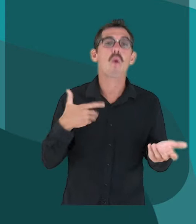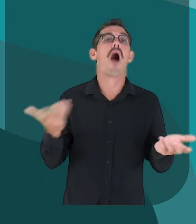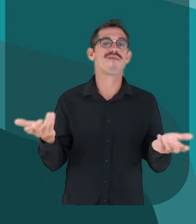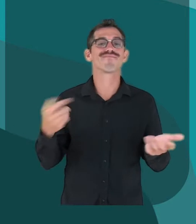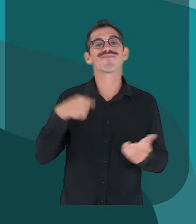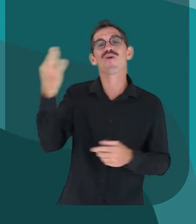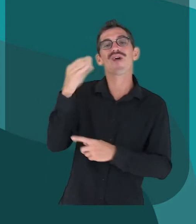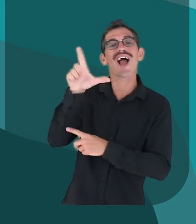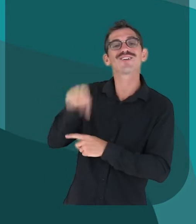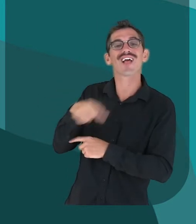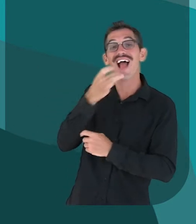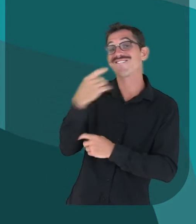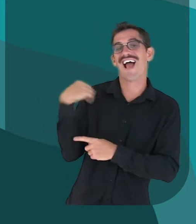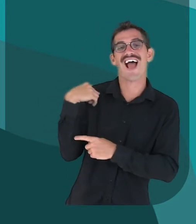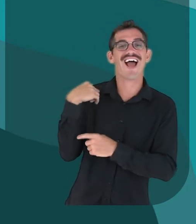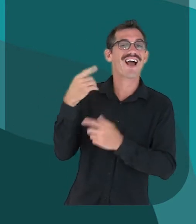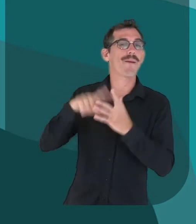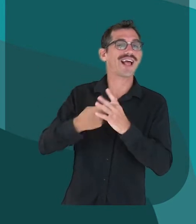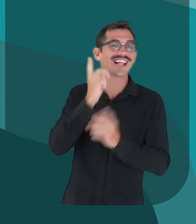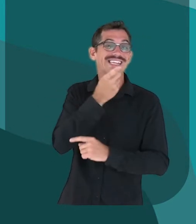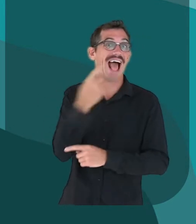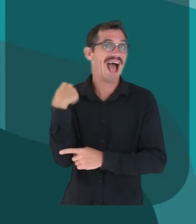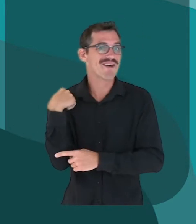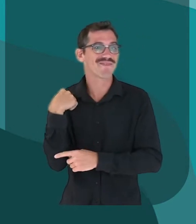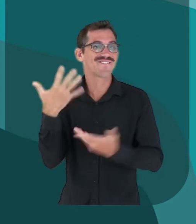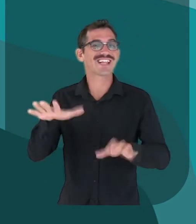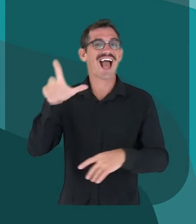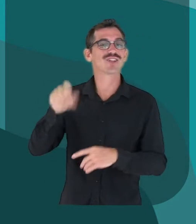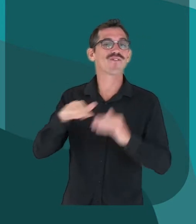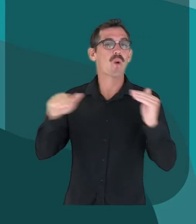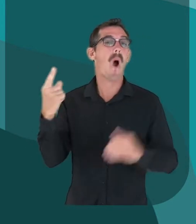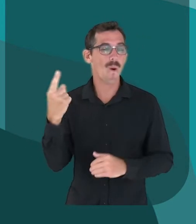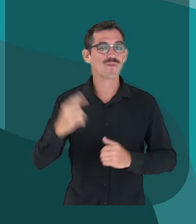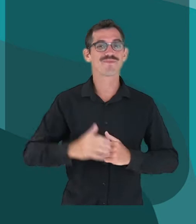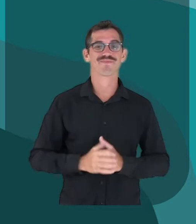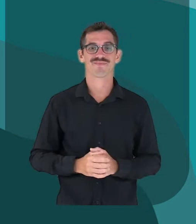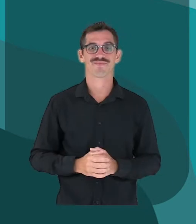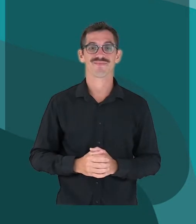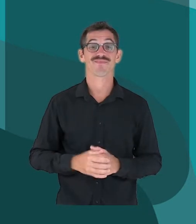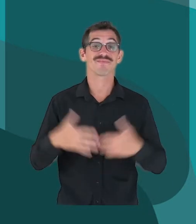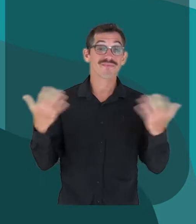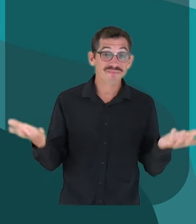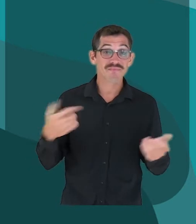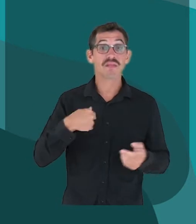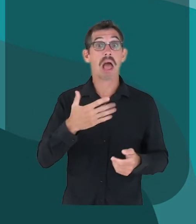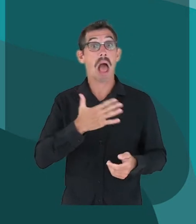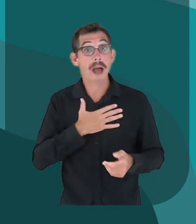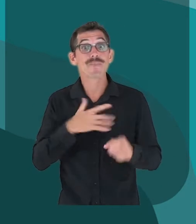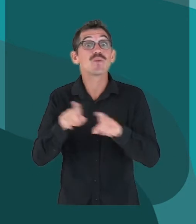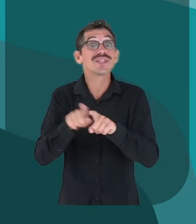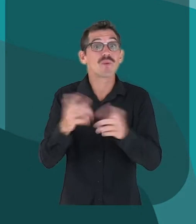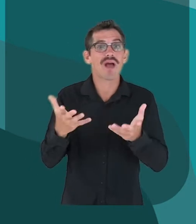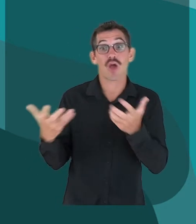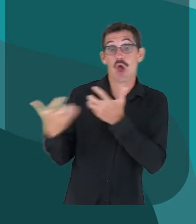Sinon, j'ai fait mon LSQ1 à l'automne. À l'hiver, à partir de décembre.